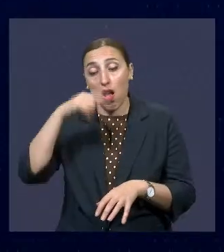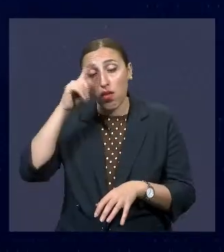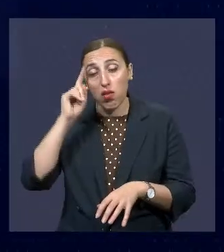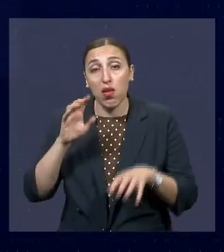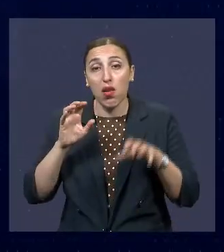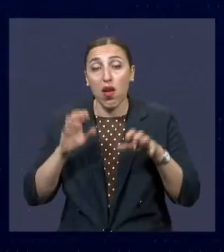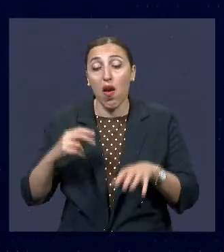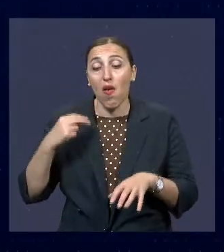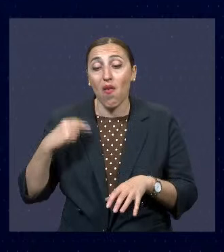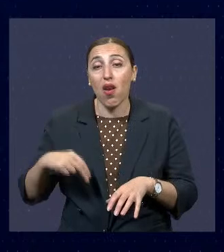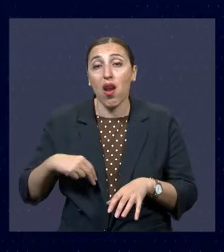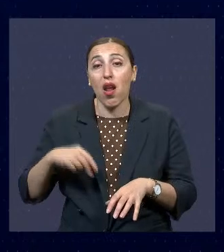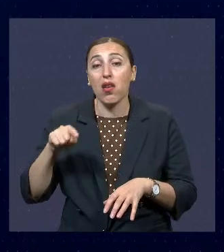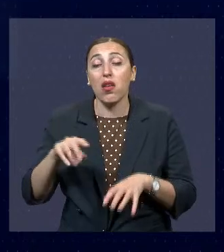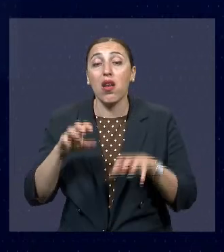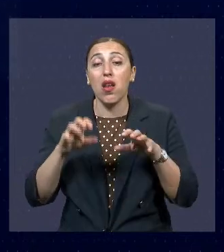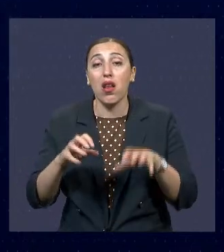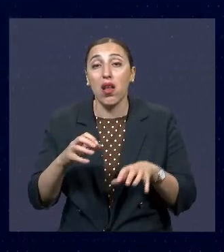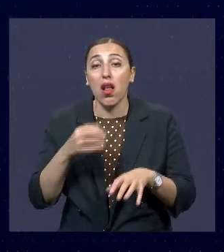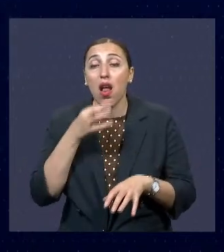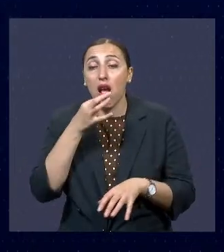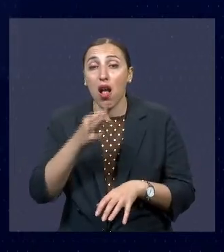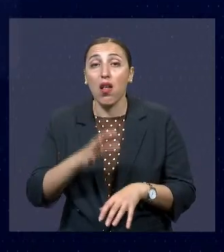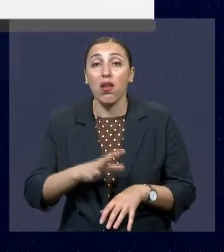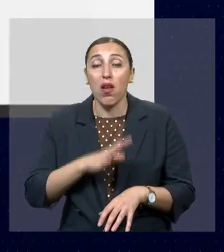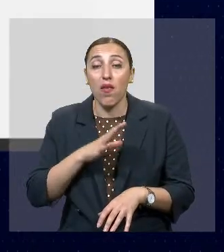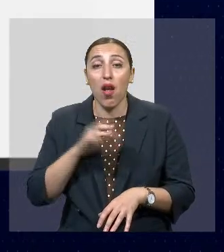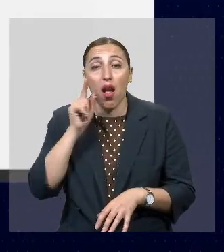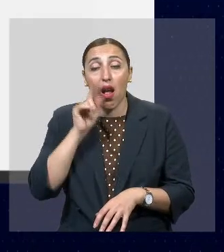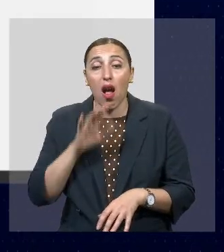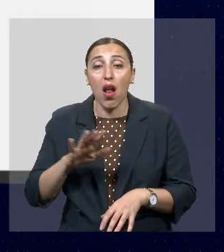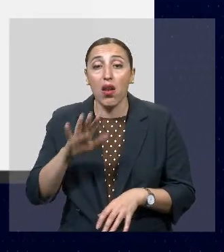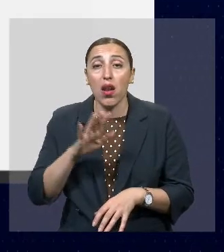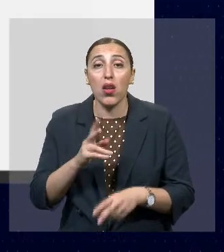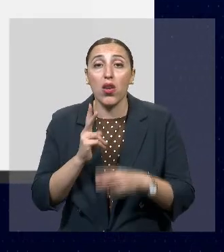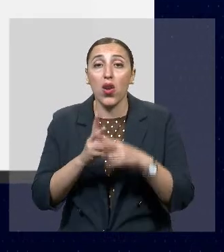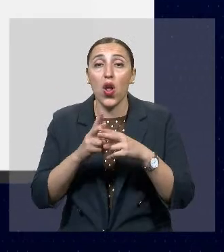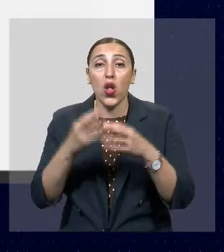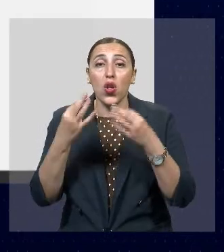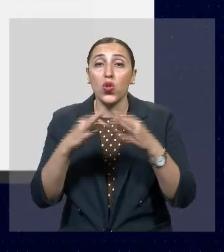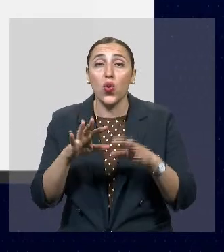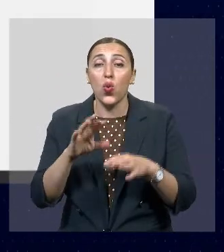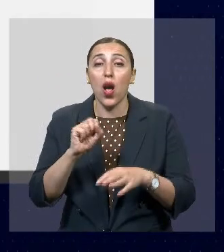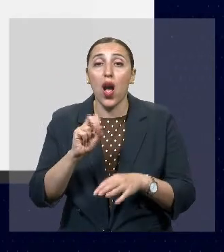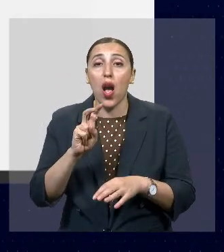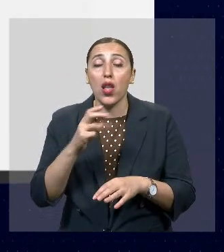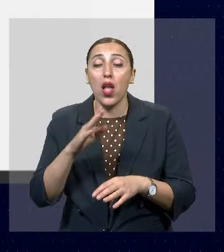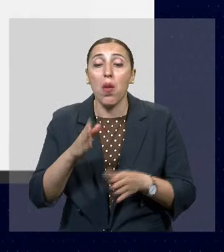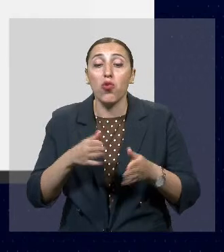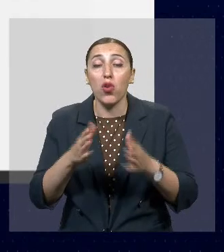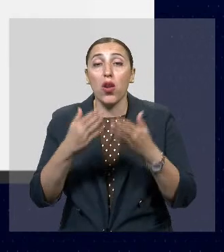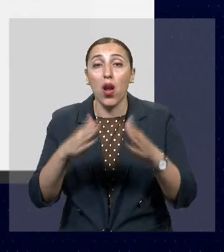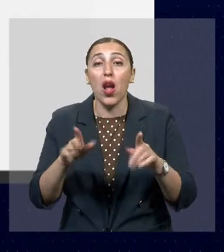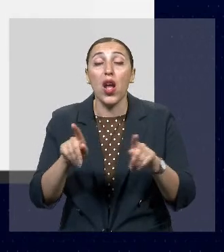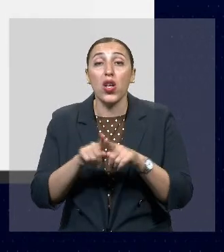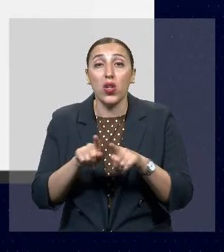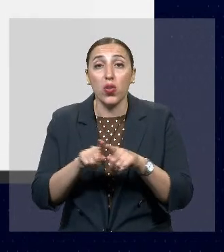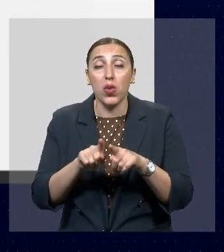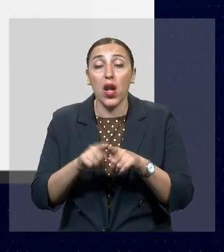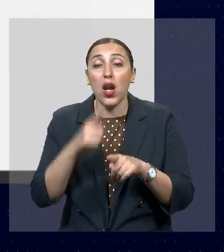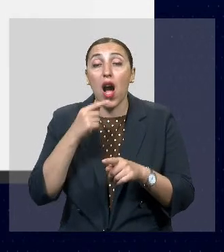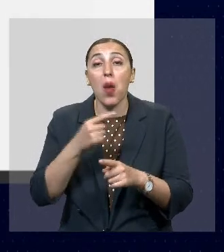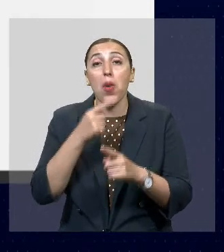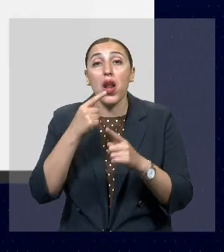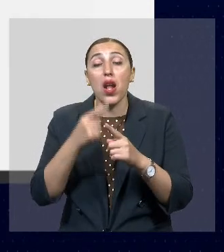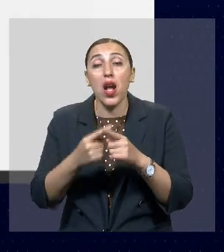նախագահն իր ֆրանսիացի պաշտոնակցին ասել է, որ հայկական կողմն արգելափակում է Աղդամի ճանապարհի օգտագործումը, ինչպես նաև տապալել է դրանով